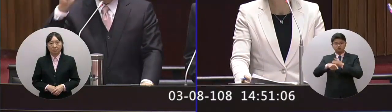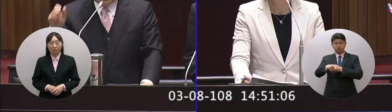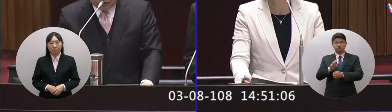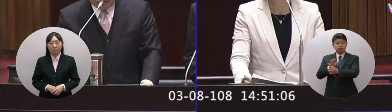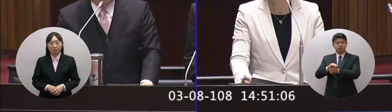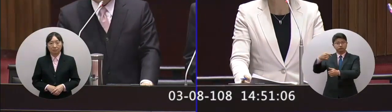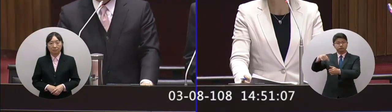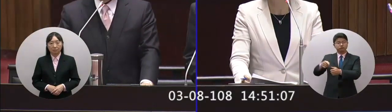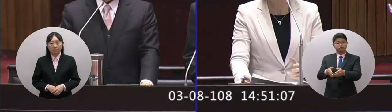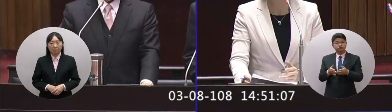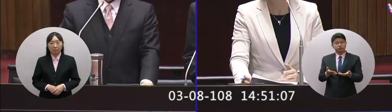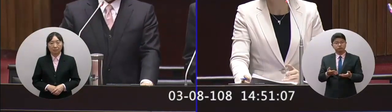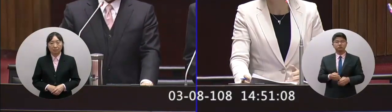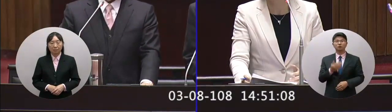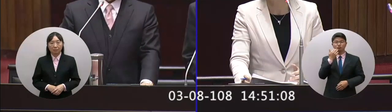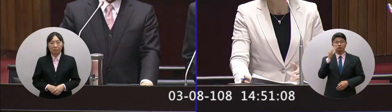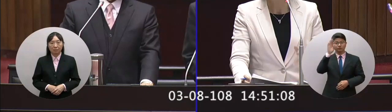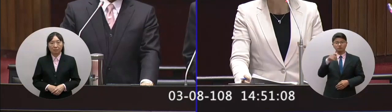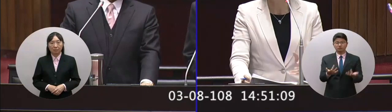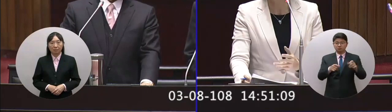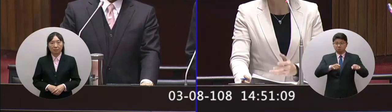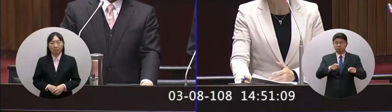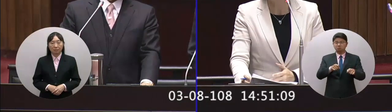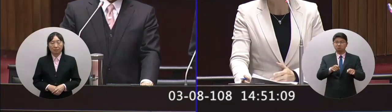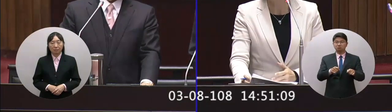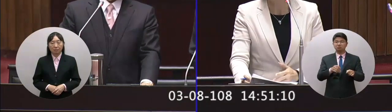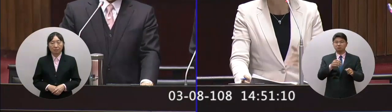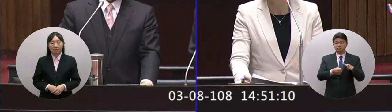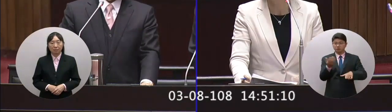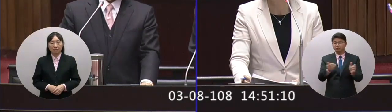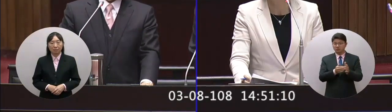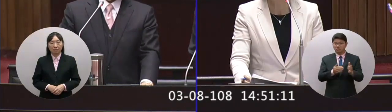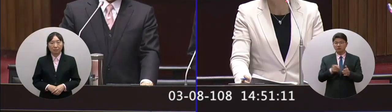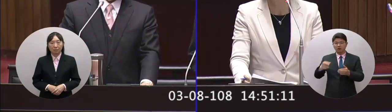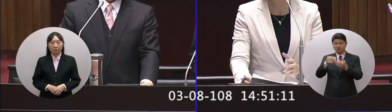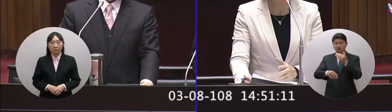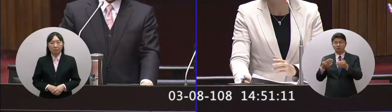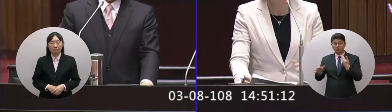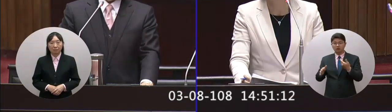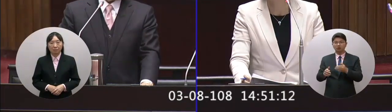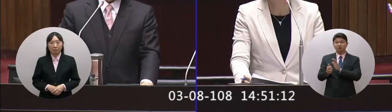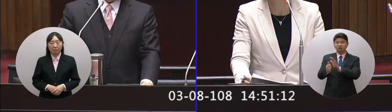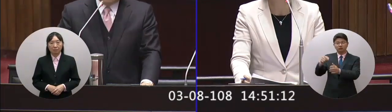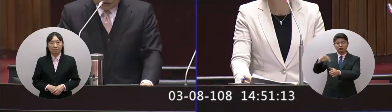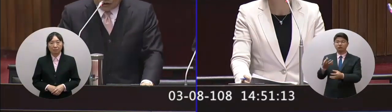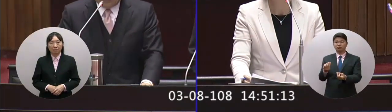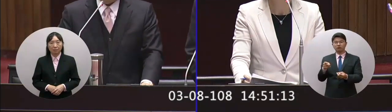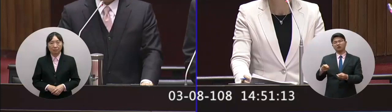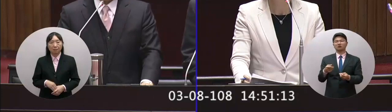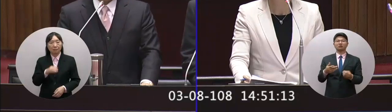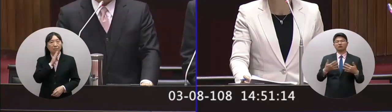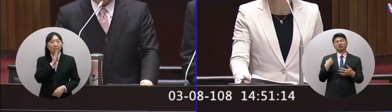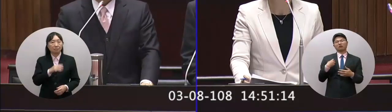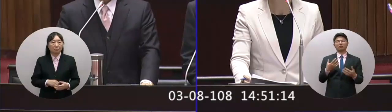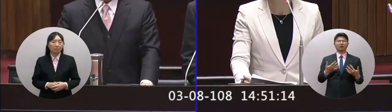导？要不然，即使你草案出来之后，他如果资格不符合的话，你无搁甲辅导，他这个问题还是存在。 是